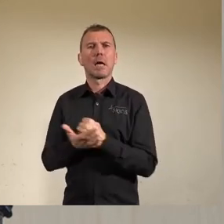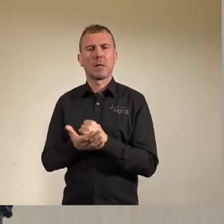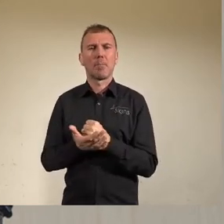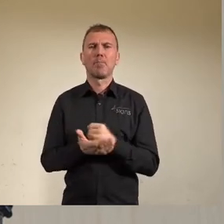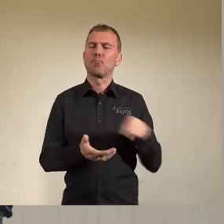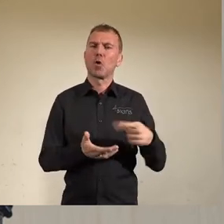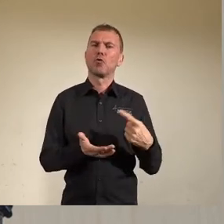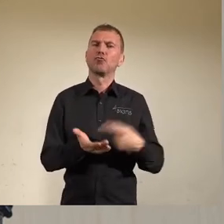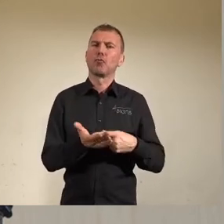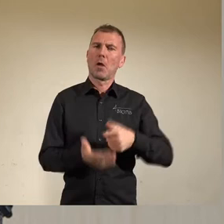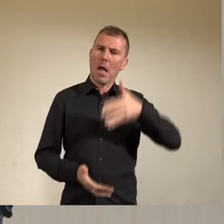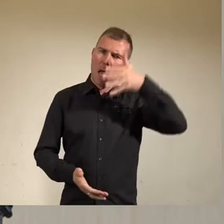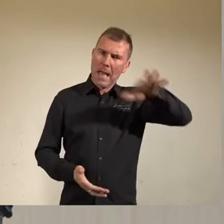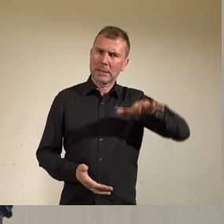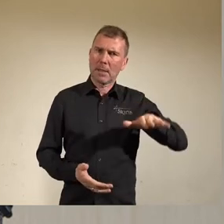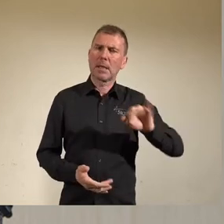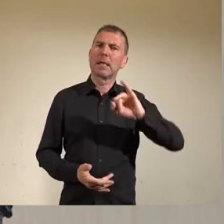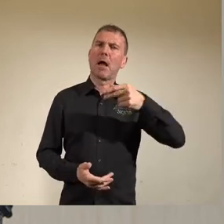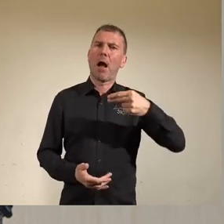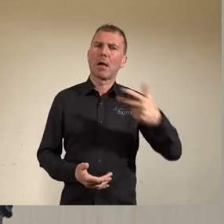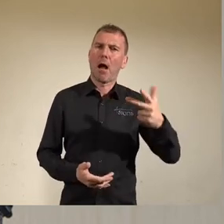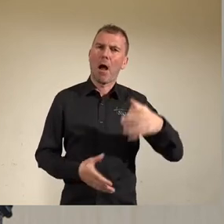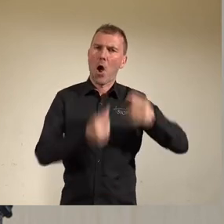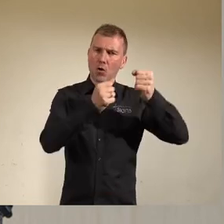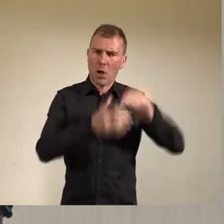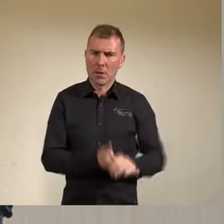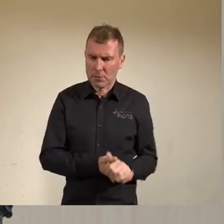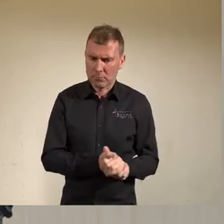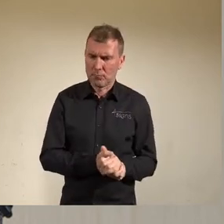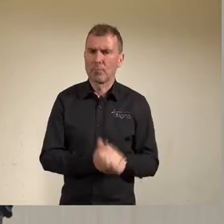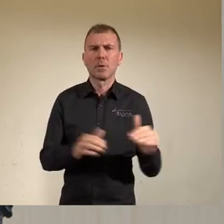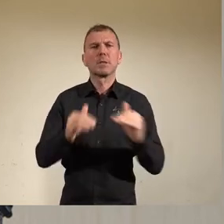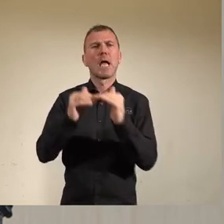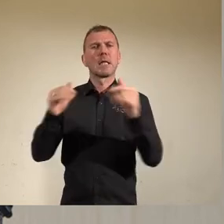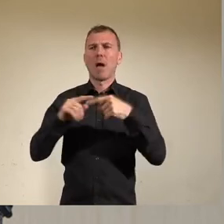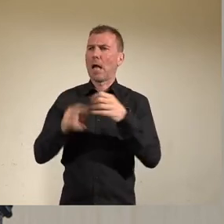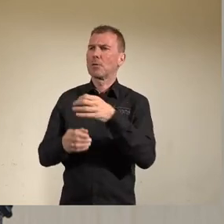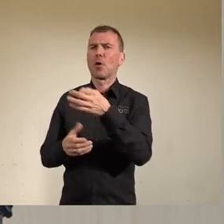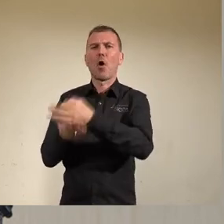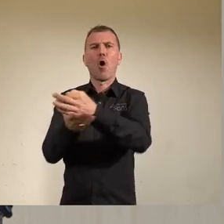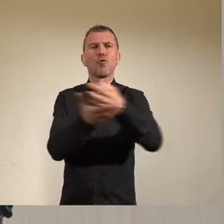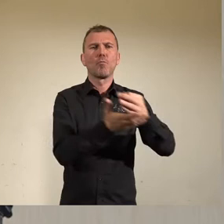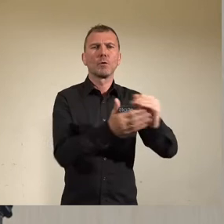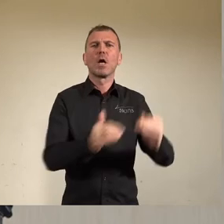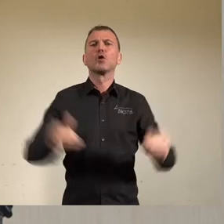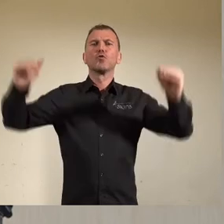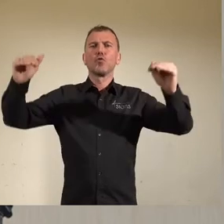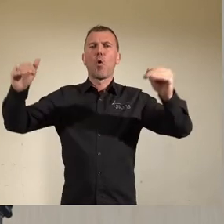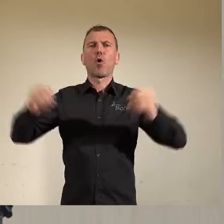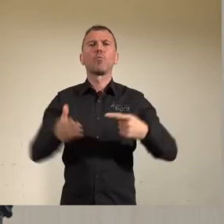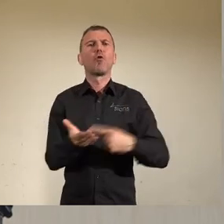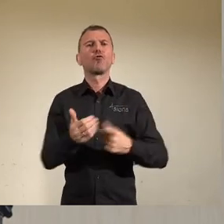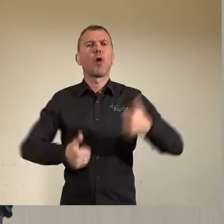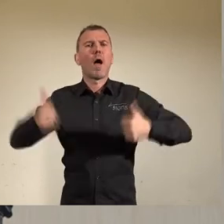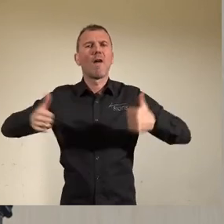Hoffmann, Steuerexperte der IHK. Und weiter: Das Niveau der anderen Kommunen sei zu hoch, um den Steuerwettbewerb